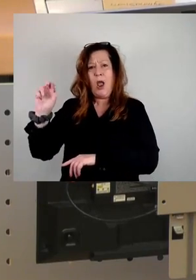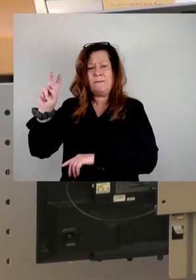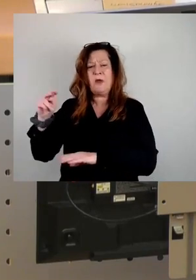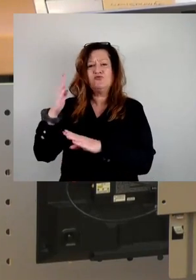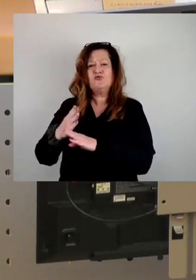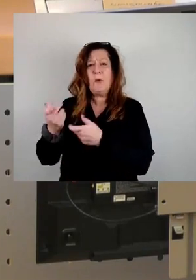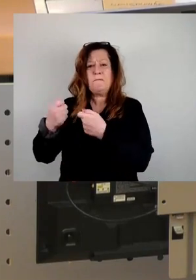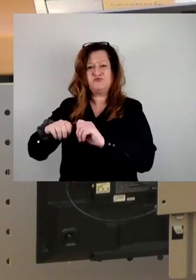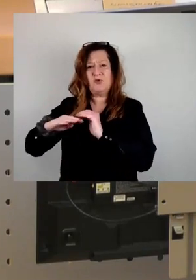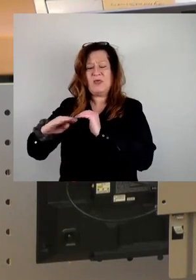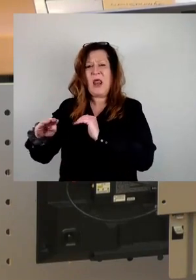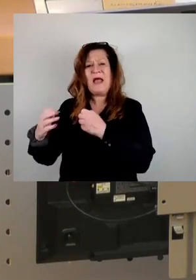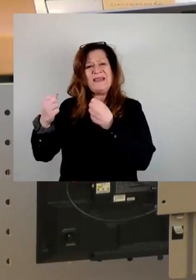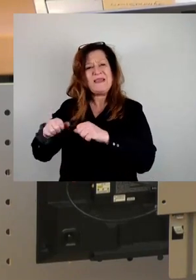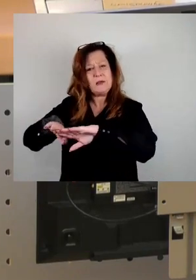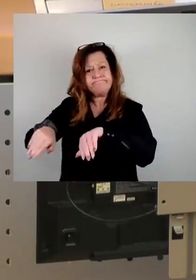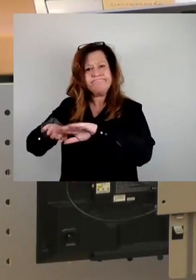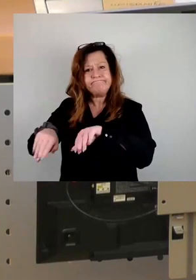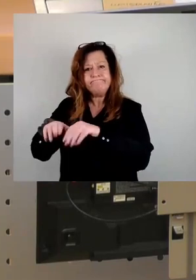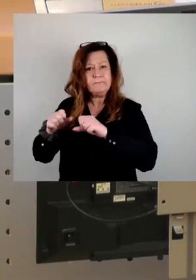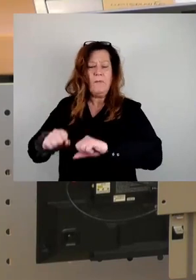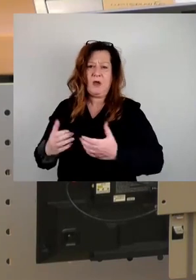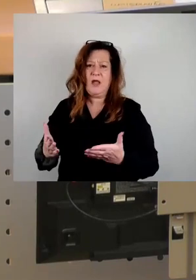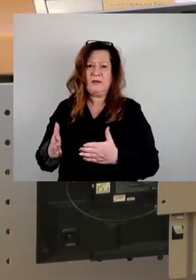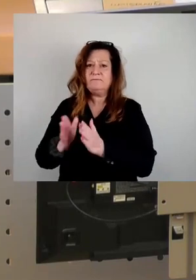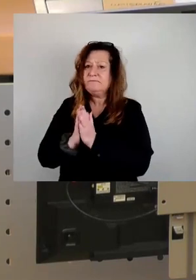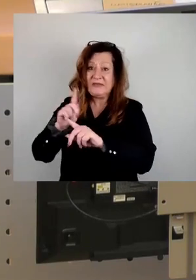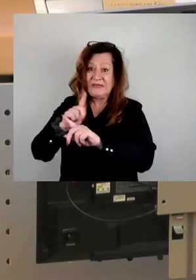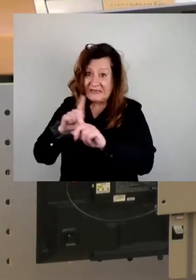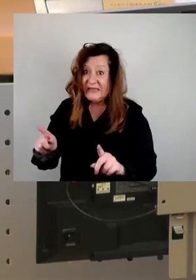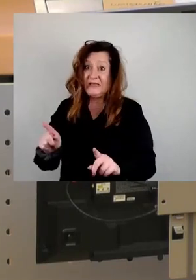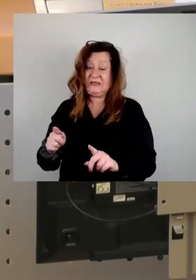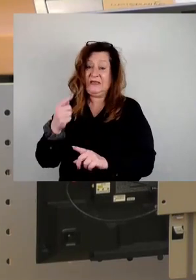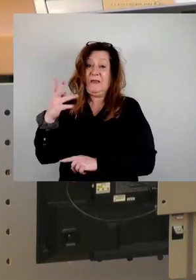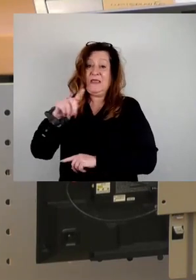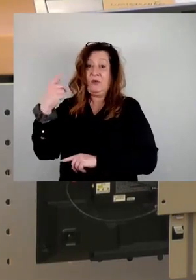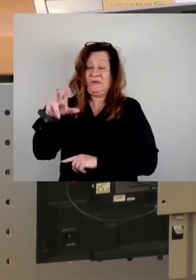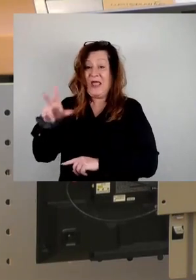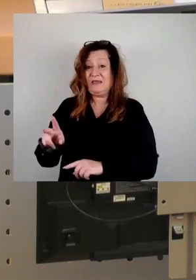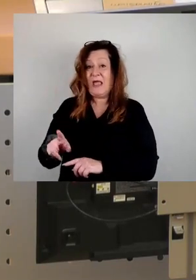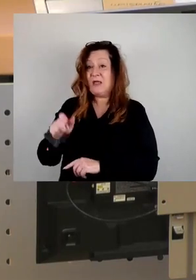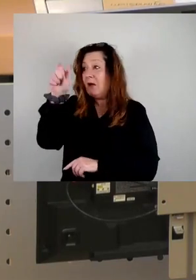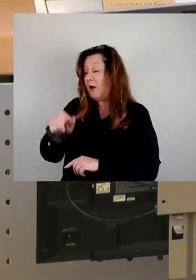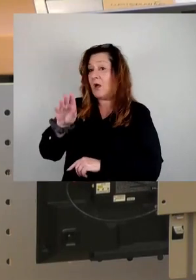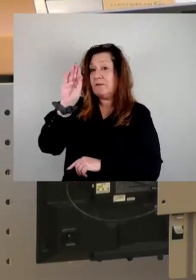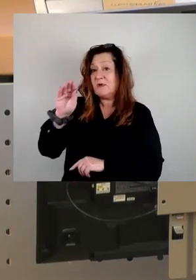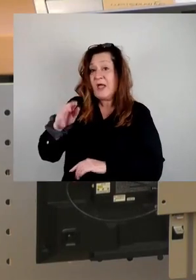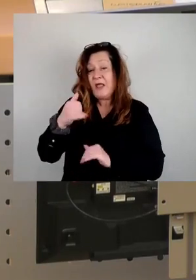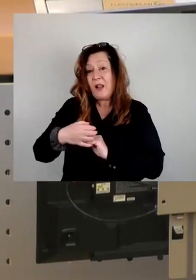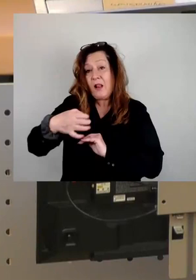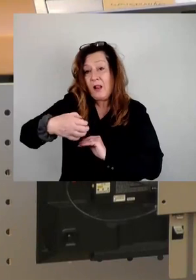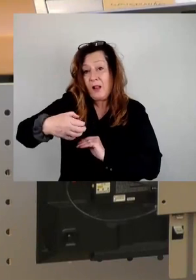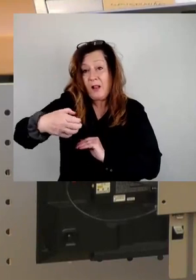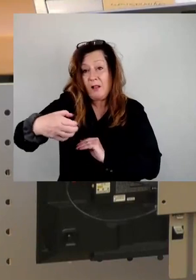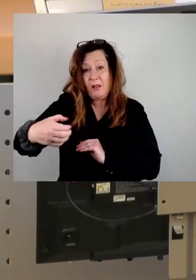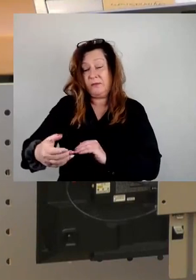sicheres Schwimmen möglich sein soll. Bitte nicht erst 2033, wir können das den Leuten nicht vermitteln, dass sie da jetzt noch länger drauf warten müssen.